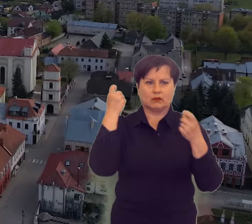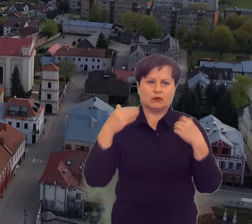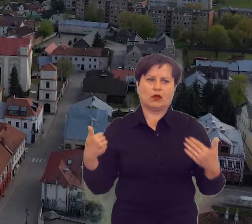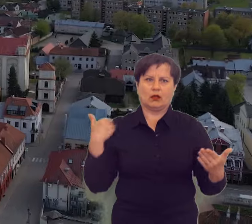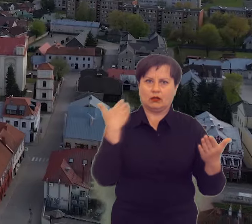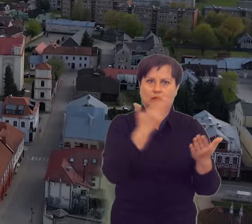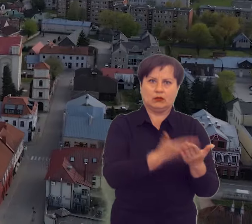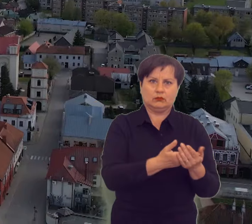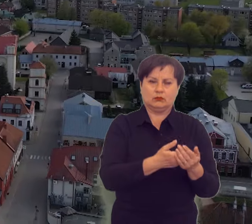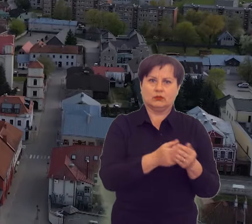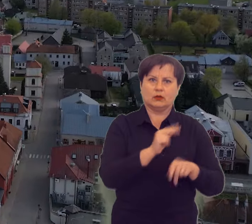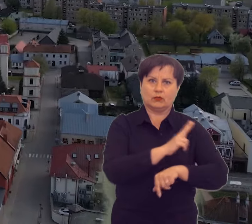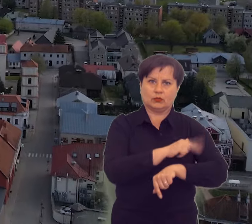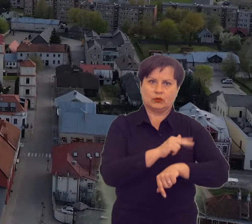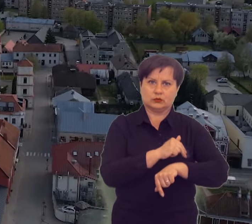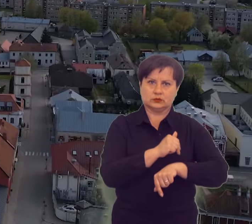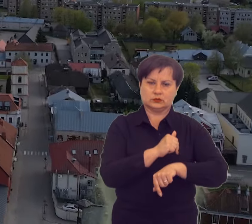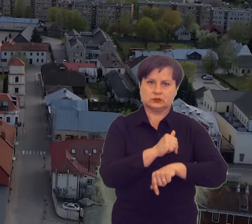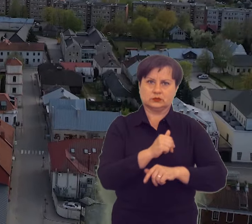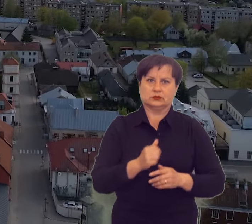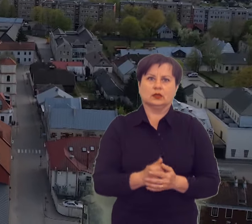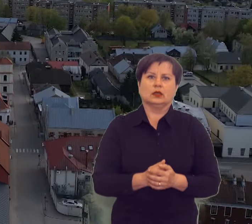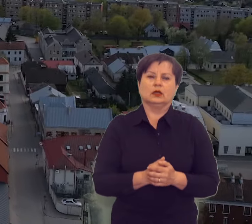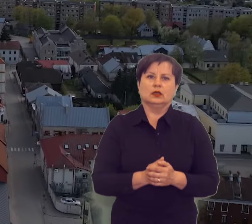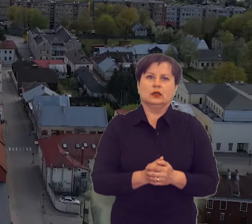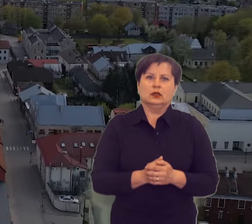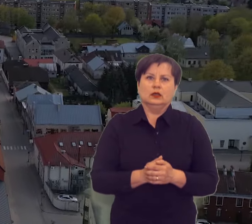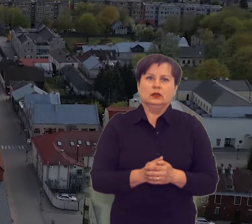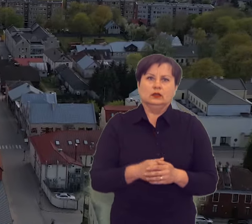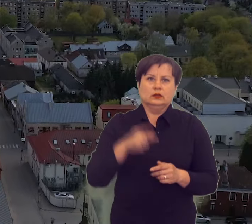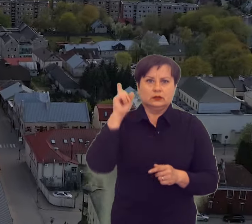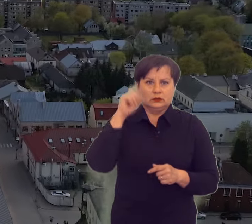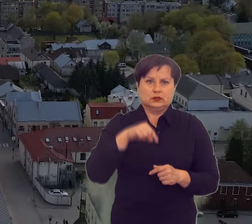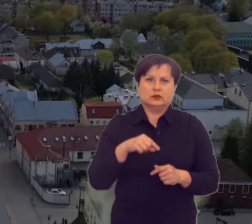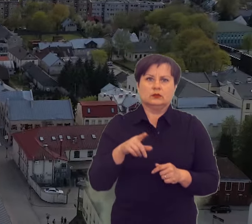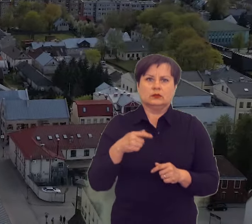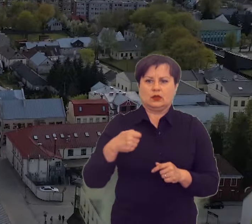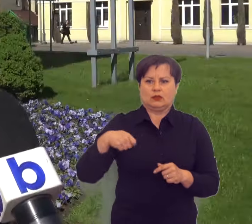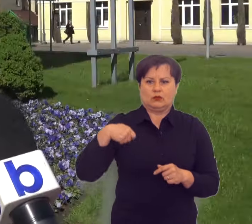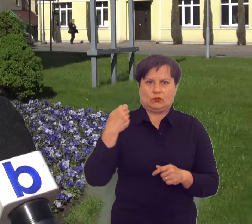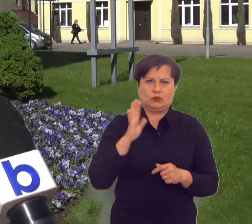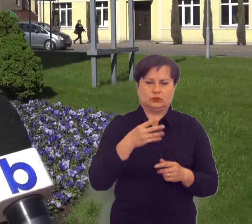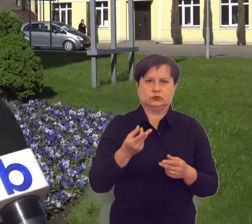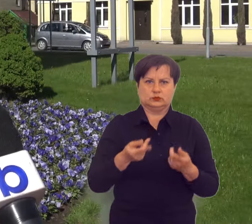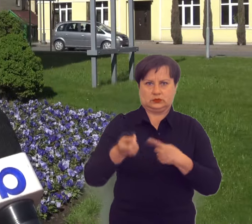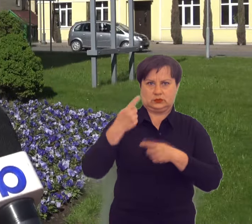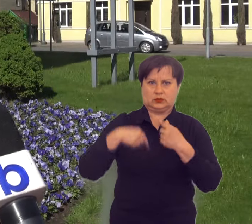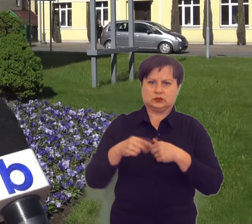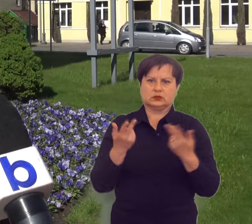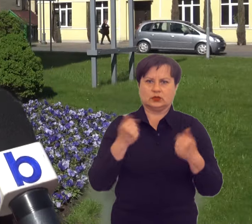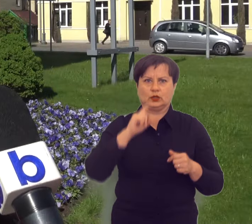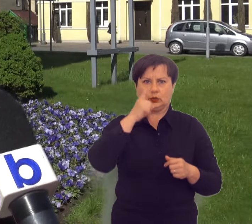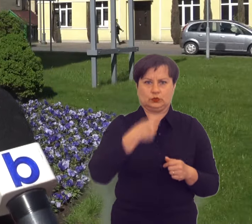visą informaciją policijai, pateikėm pareiškimą, nes tikimės, kad mums atlygins žalą, nes vis dėlto labai liūdna